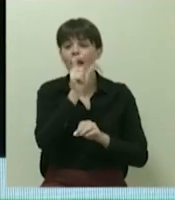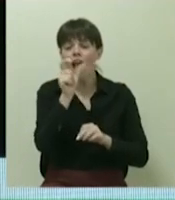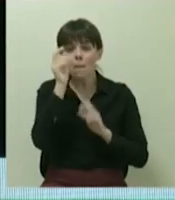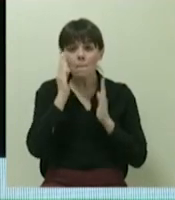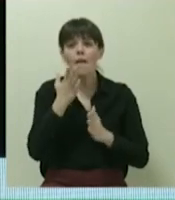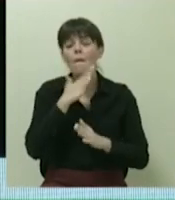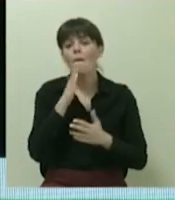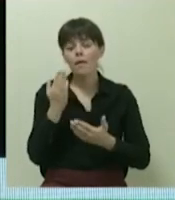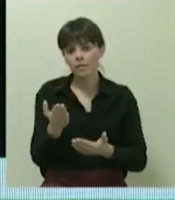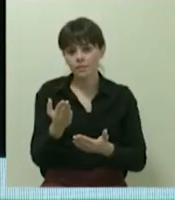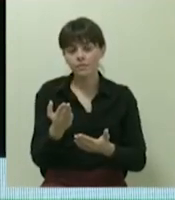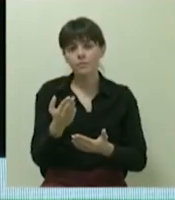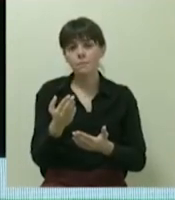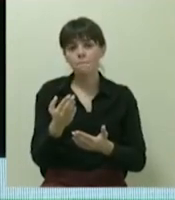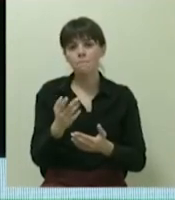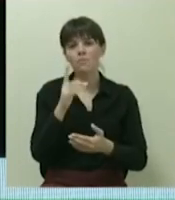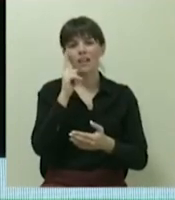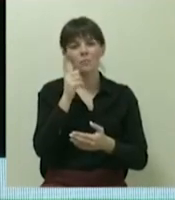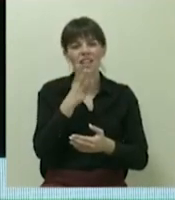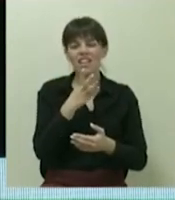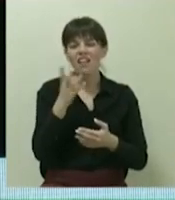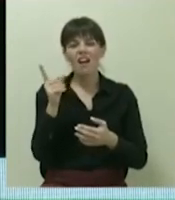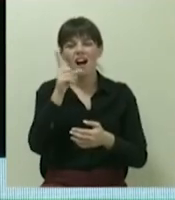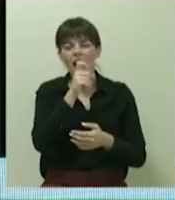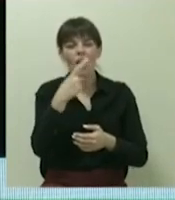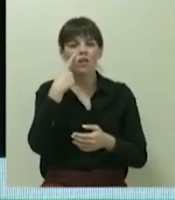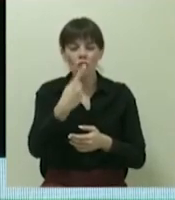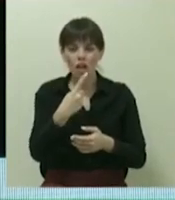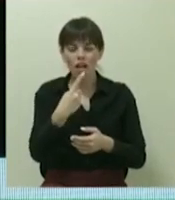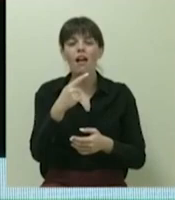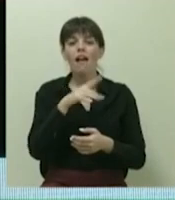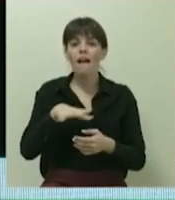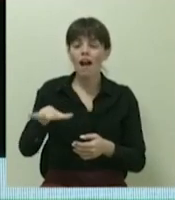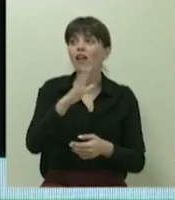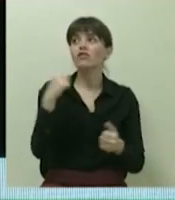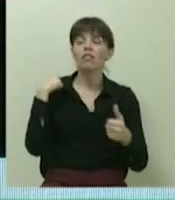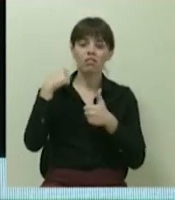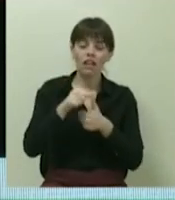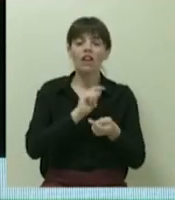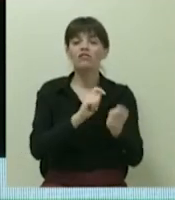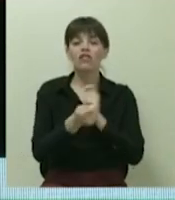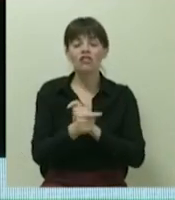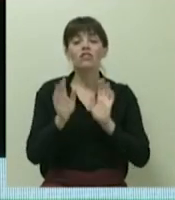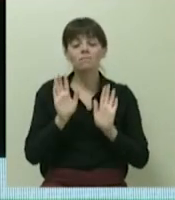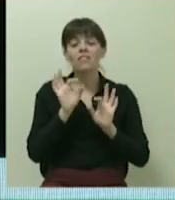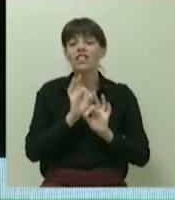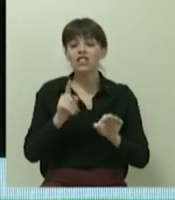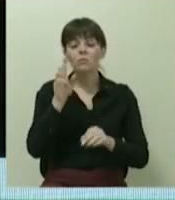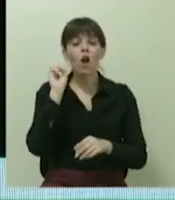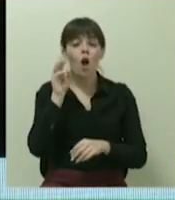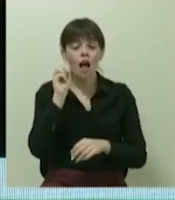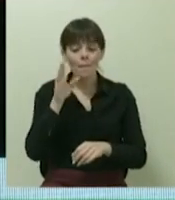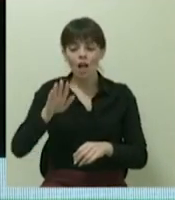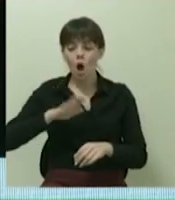bile bahsedilmiyor. Birkaç ay itibariyle her şey tekrardan değişti. Artık hiçbir öğretmen